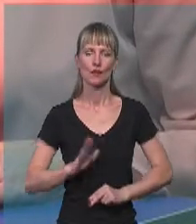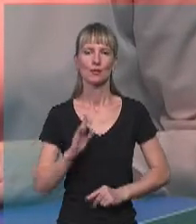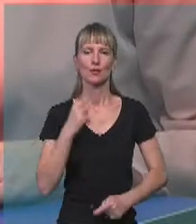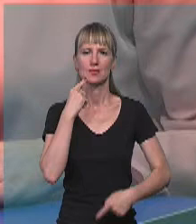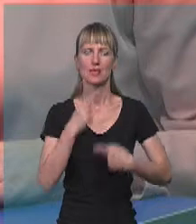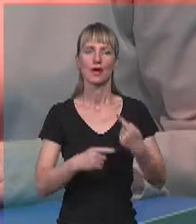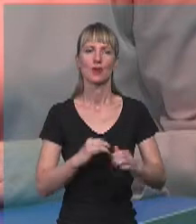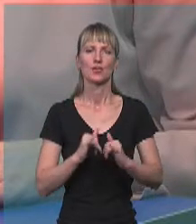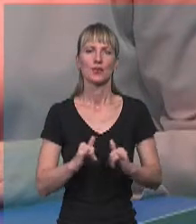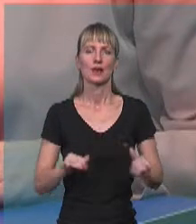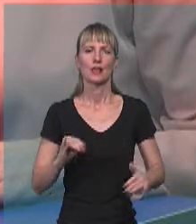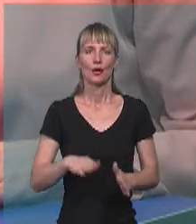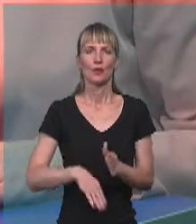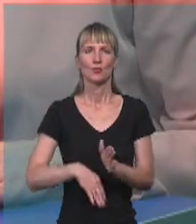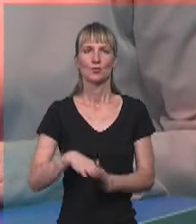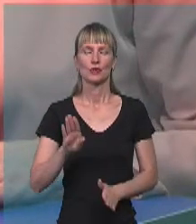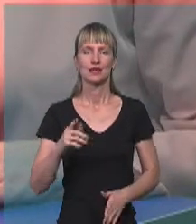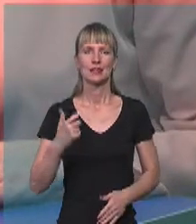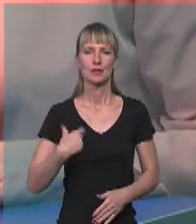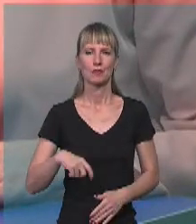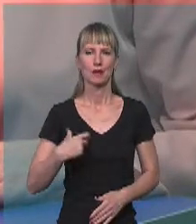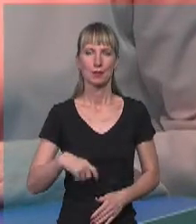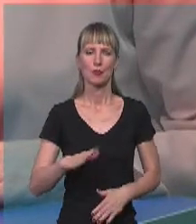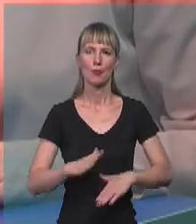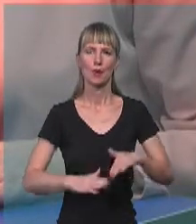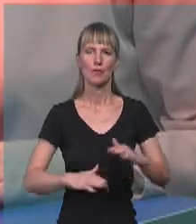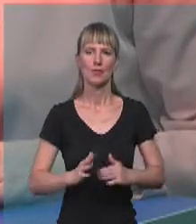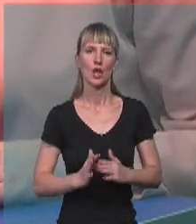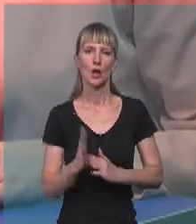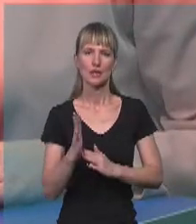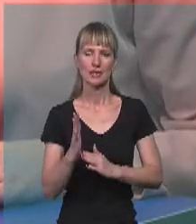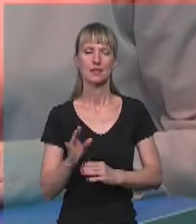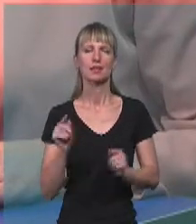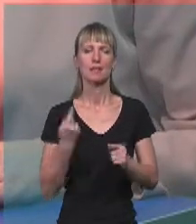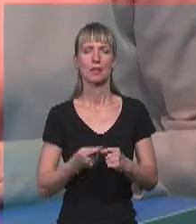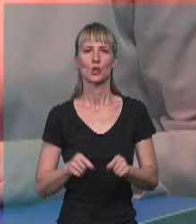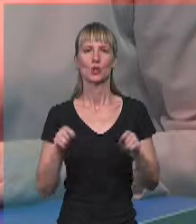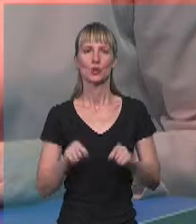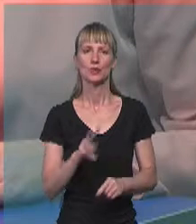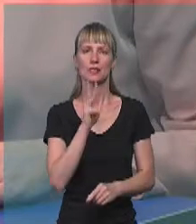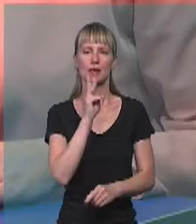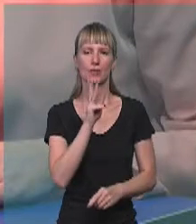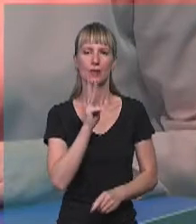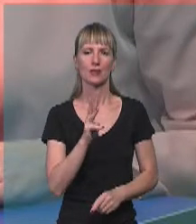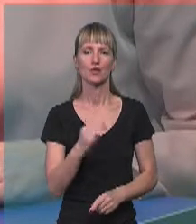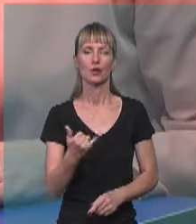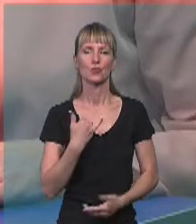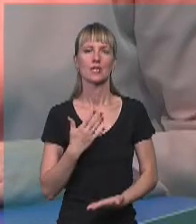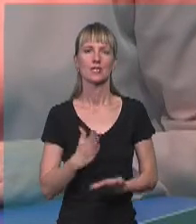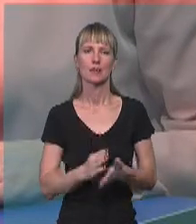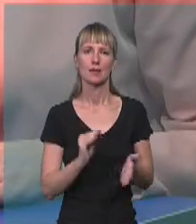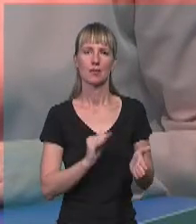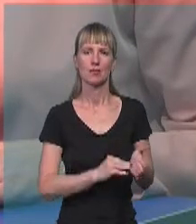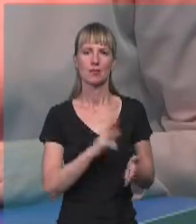постійно розвиватися і удосконалюватися професійно. Тому тут заробітна плата, у нас є